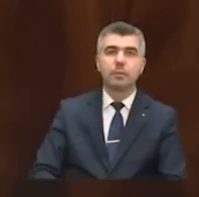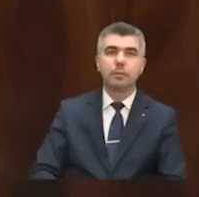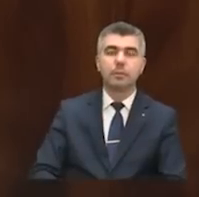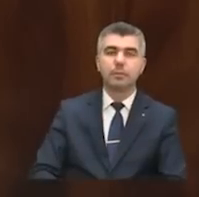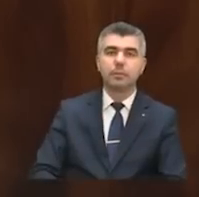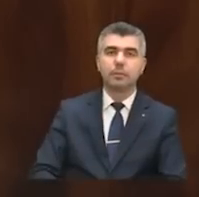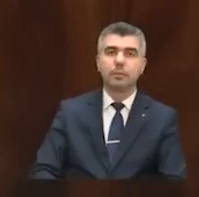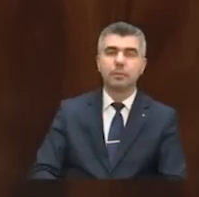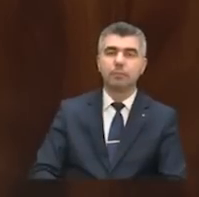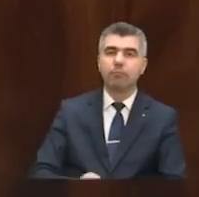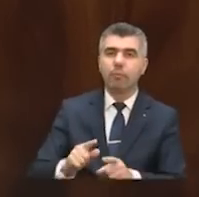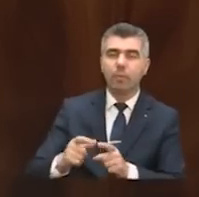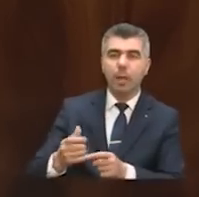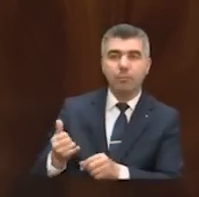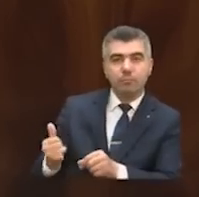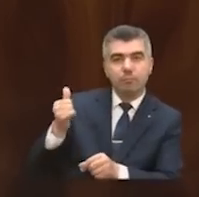نحن بلي جينا